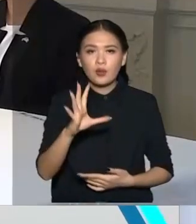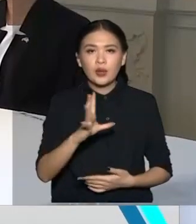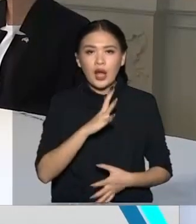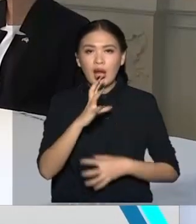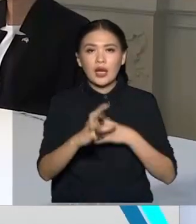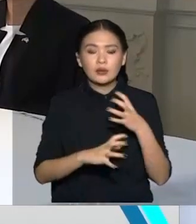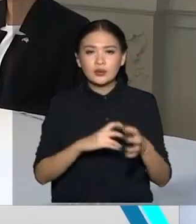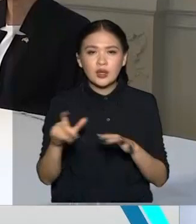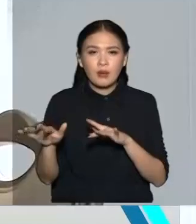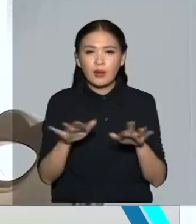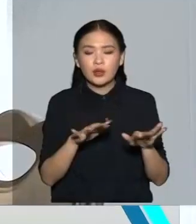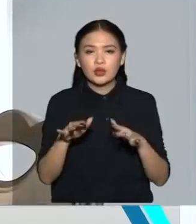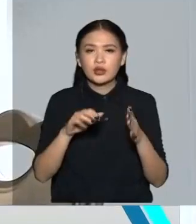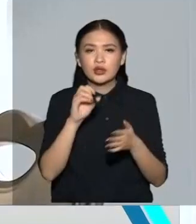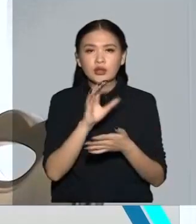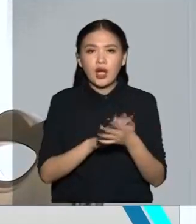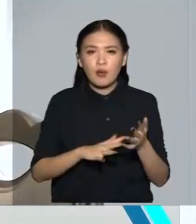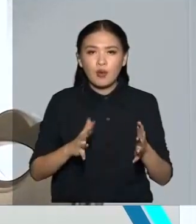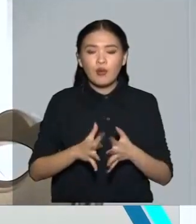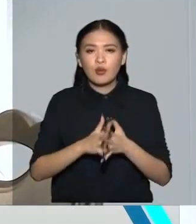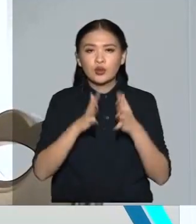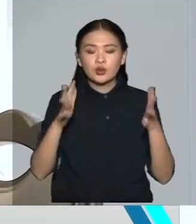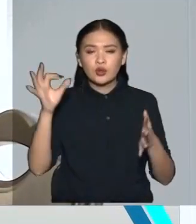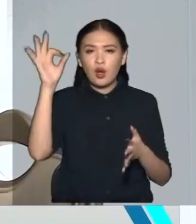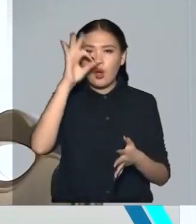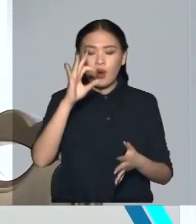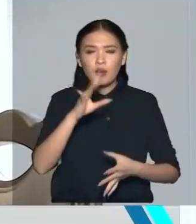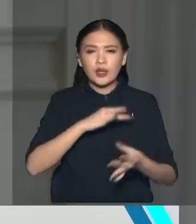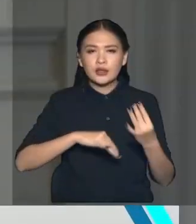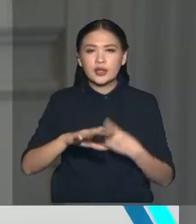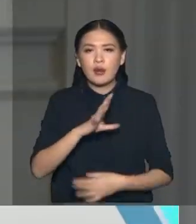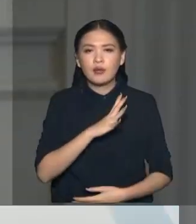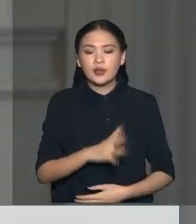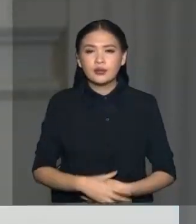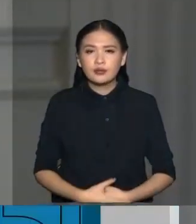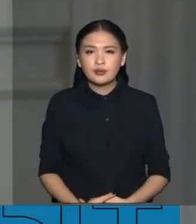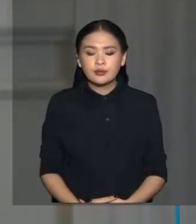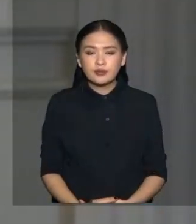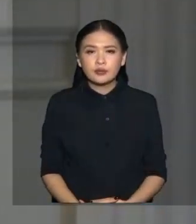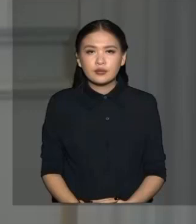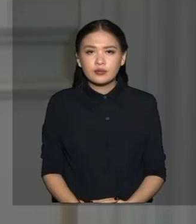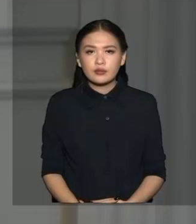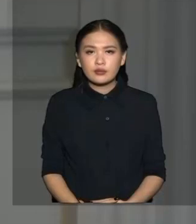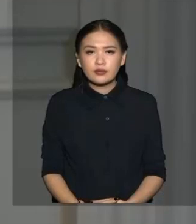әлемдегі процестердің даму перспективалары жөнінде пікір алмасты.